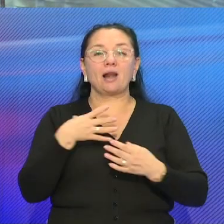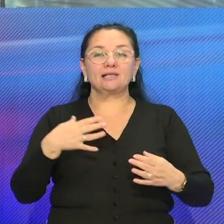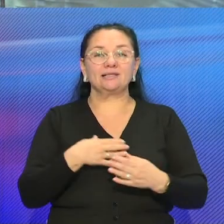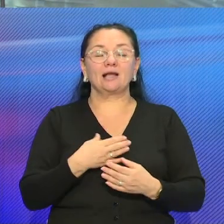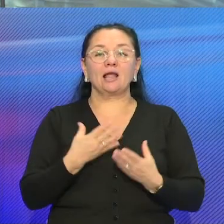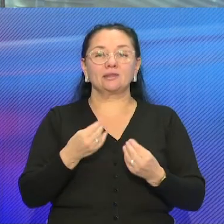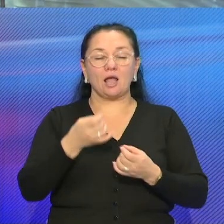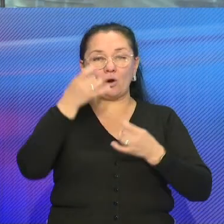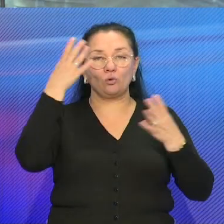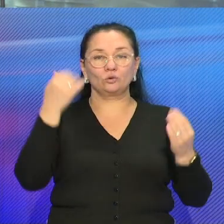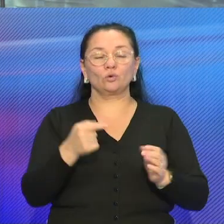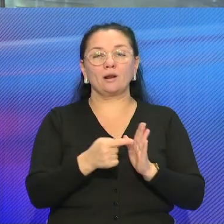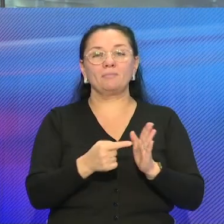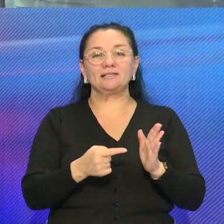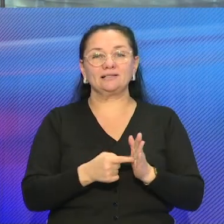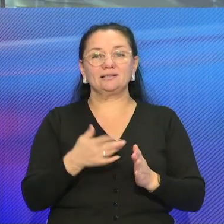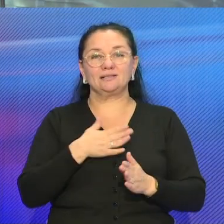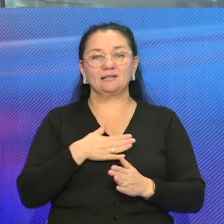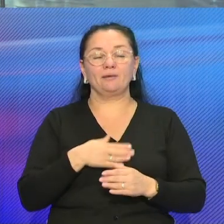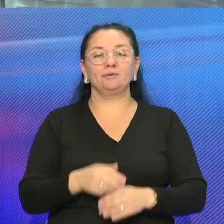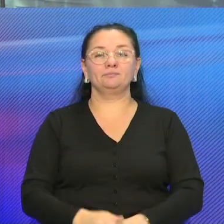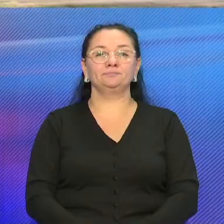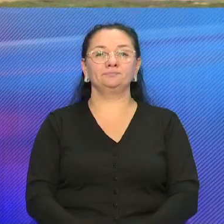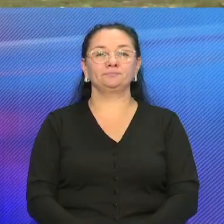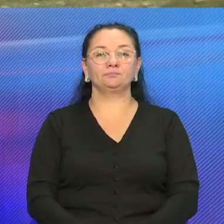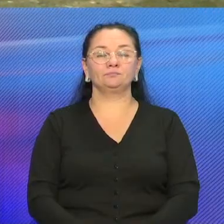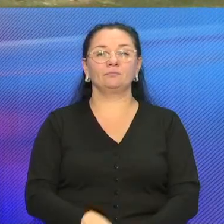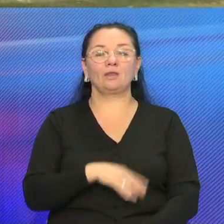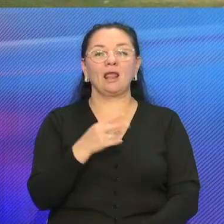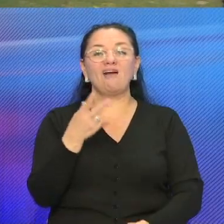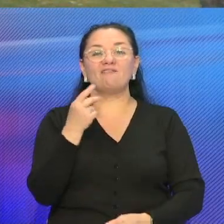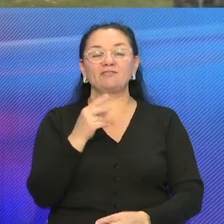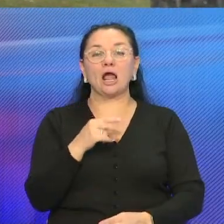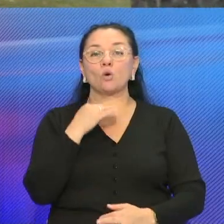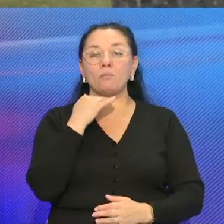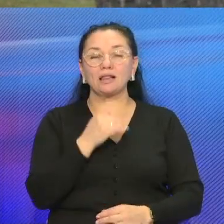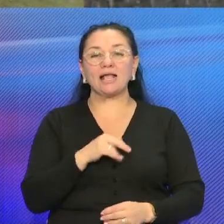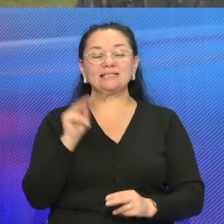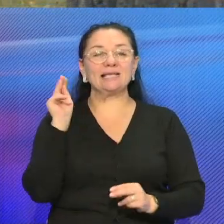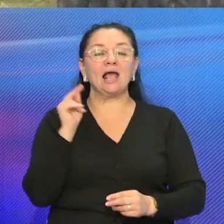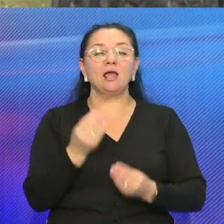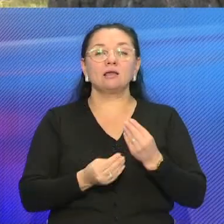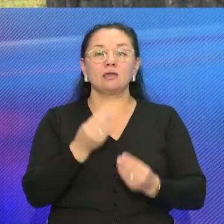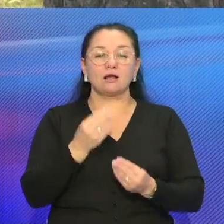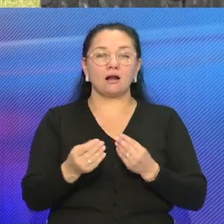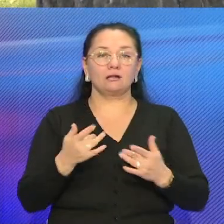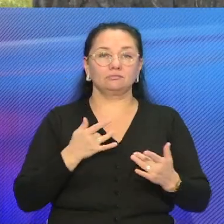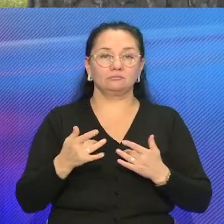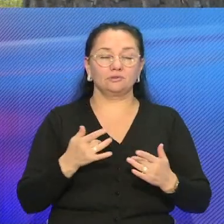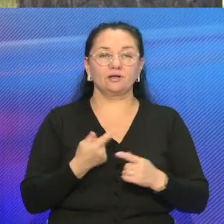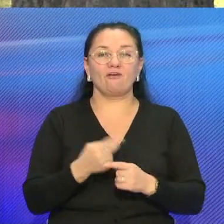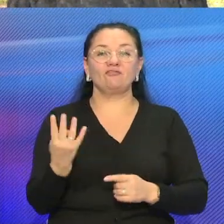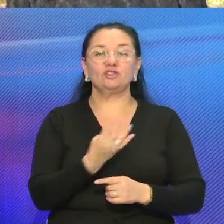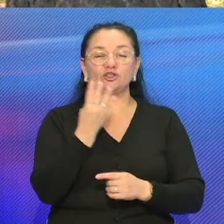Алегавіч падзяліўся з нашай здымачнай групай. У другім класе сыграў ролю лісы ў школьным тэатры, у чацвёртым